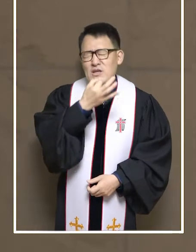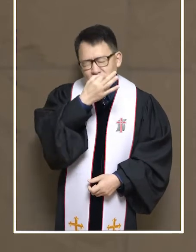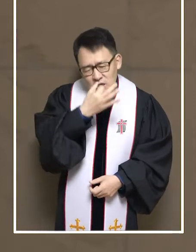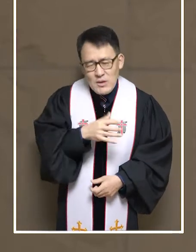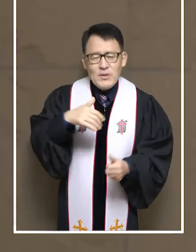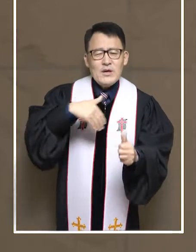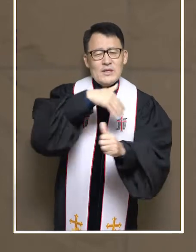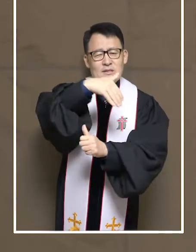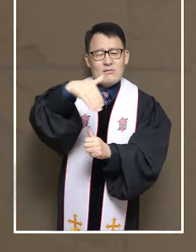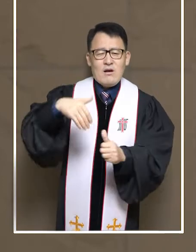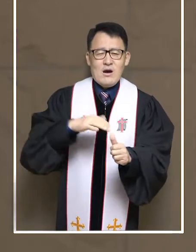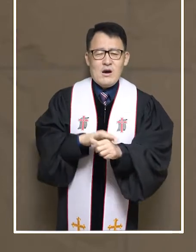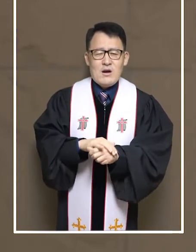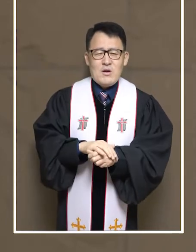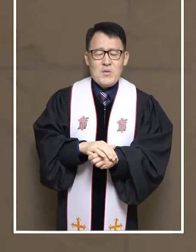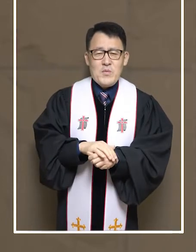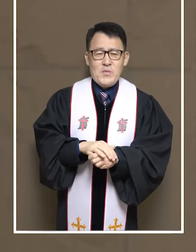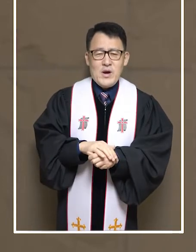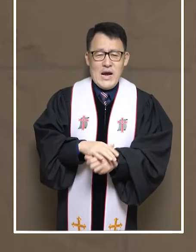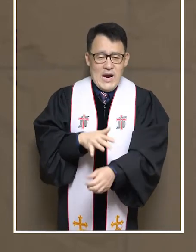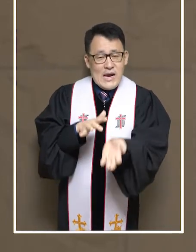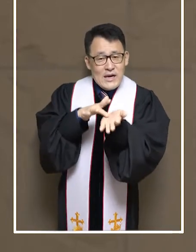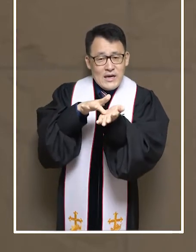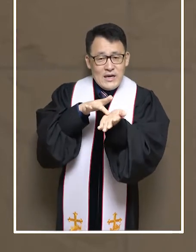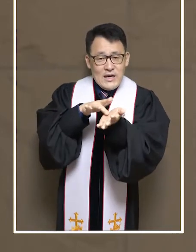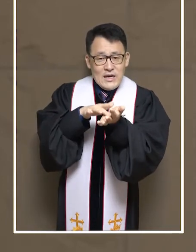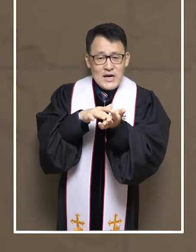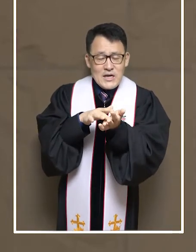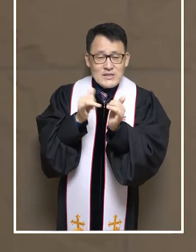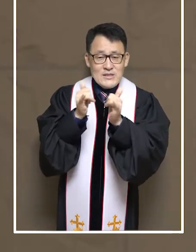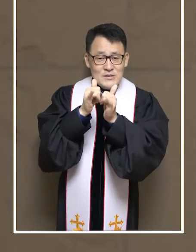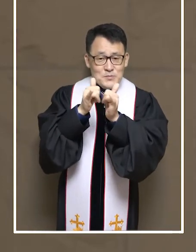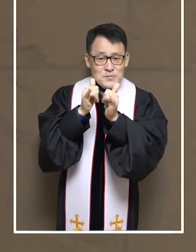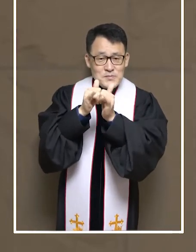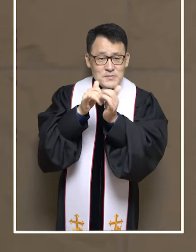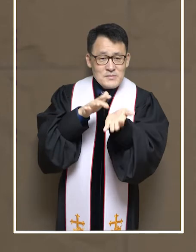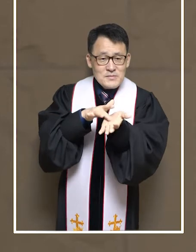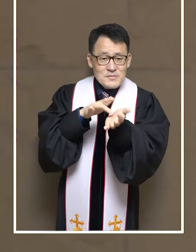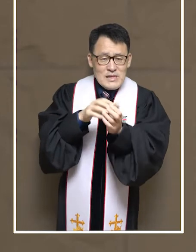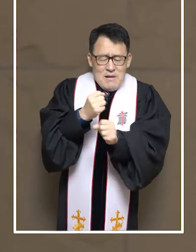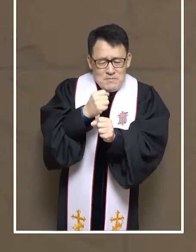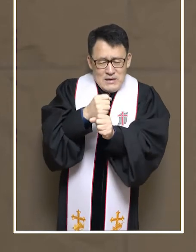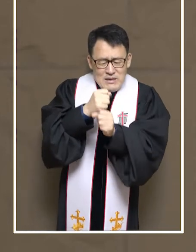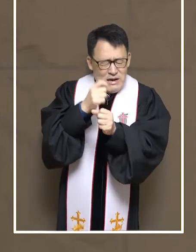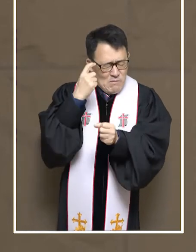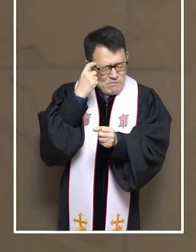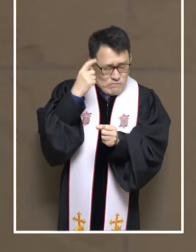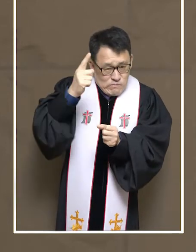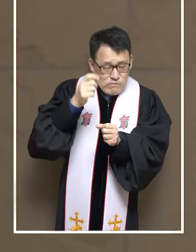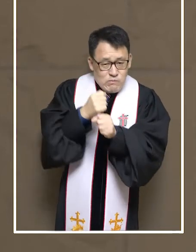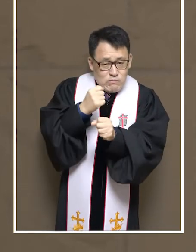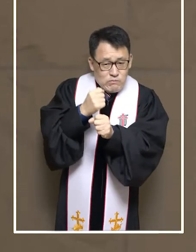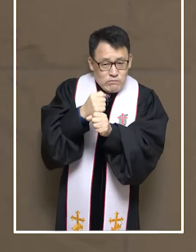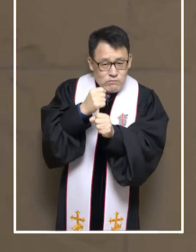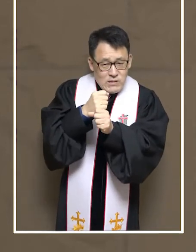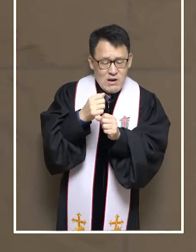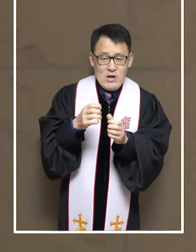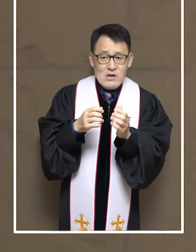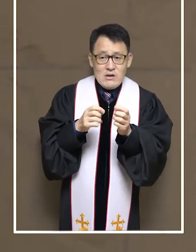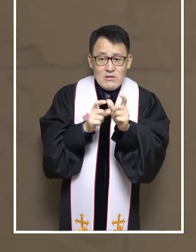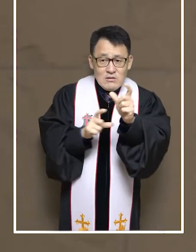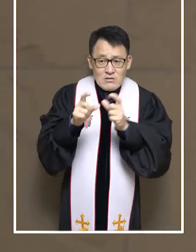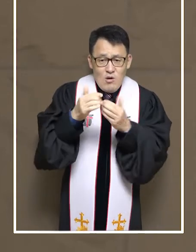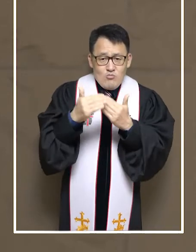얼마나 비참한 상황입니까? 백신 전쟁으로 인해서 나라와 나라 사이의 간극이 점점 벌어지고